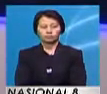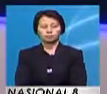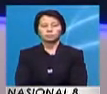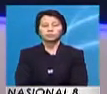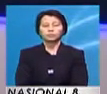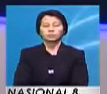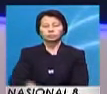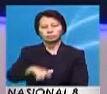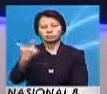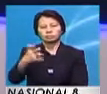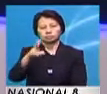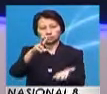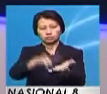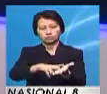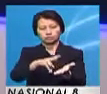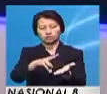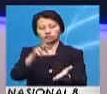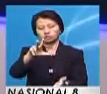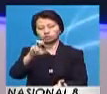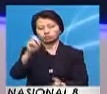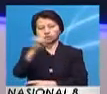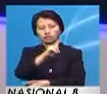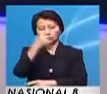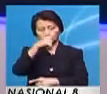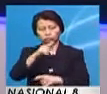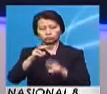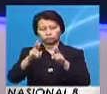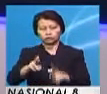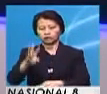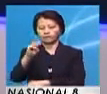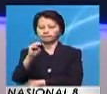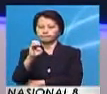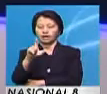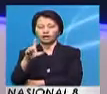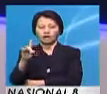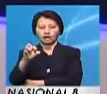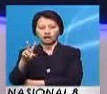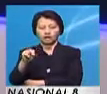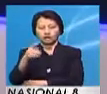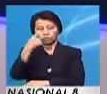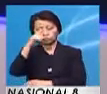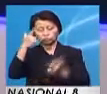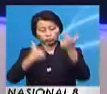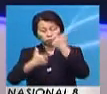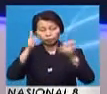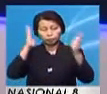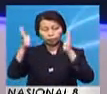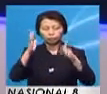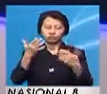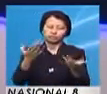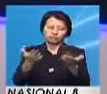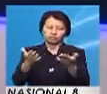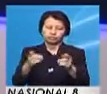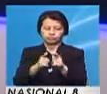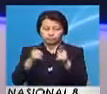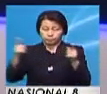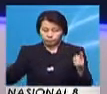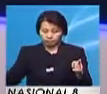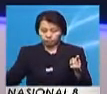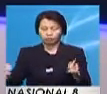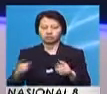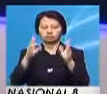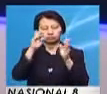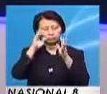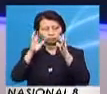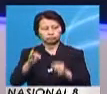Dalam perkembangan lain, visa 30 hari untuk rakyat Maldives melawat Malaysia mungkin dipanjangkan. Keputusan itu dicapai hasil mesyuarat dua hala